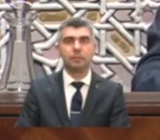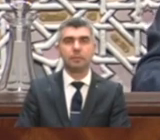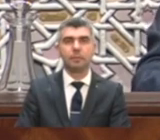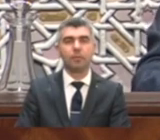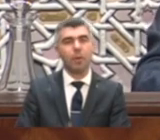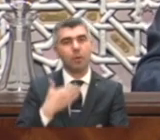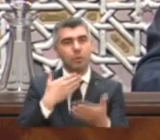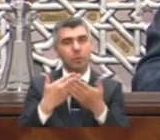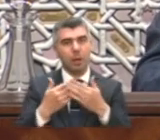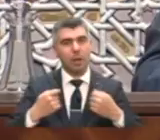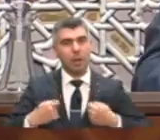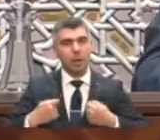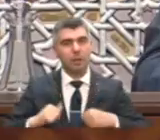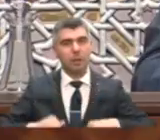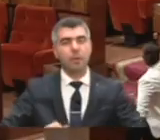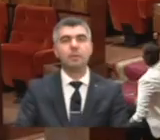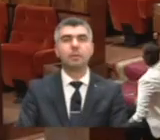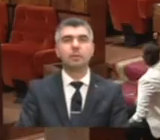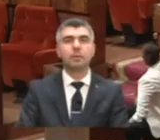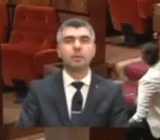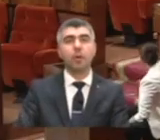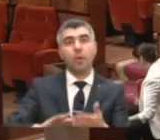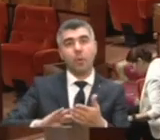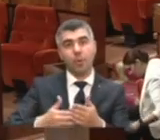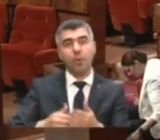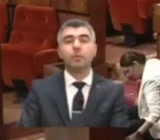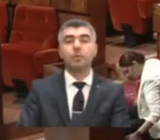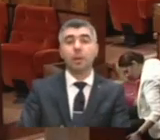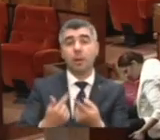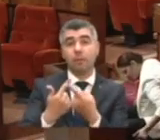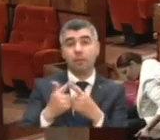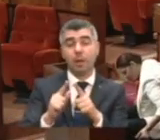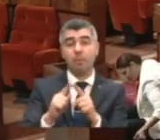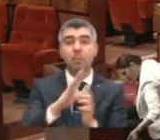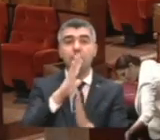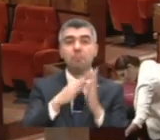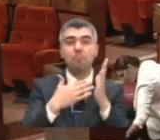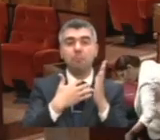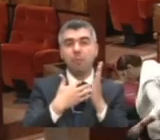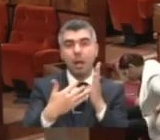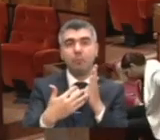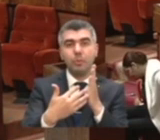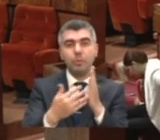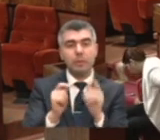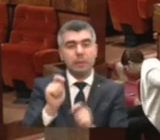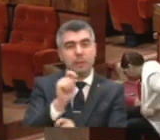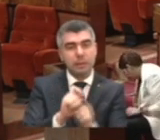شكرا السيد الرئيس. السيد الوزير، بعد استنفاد الاهداف ديال البرامج لا ديال